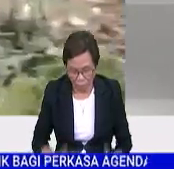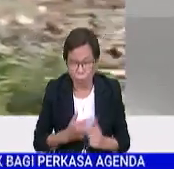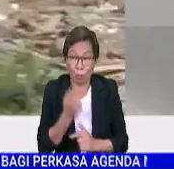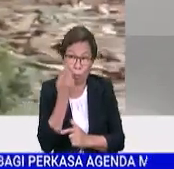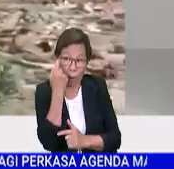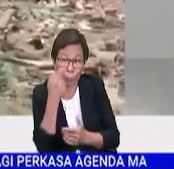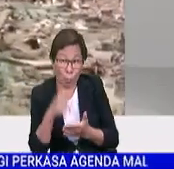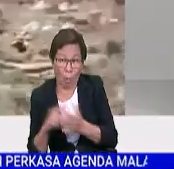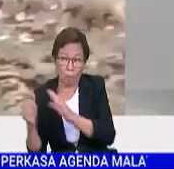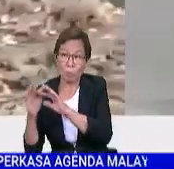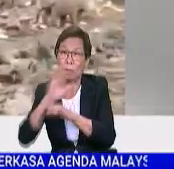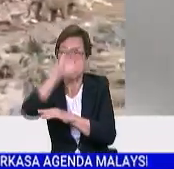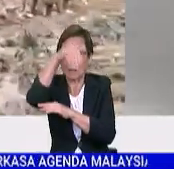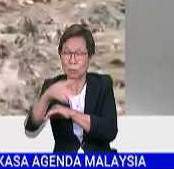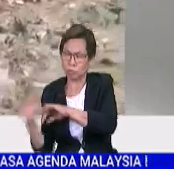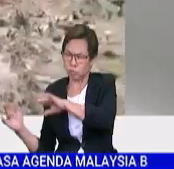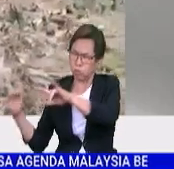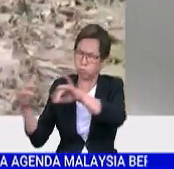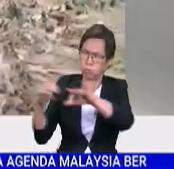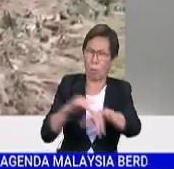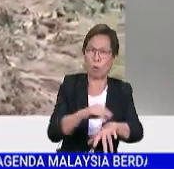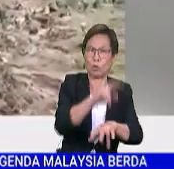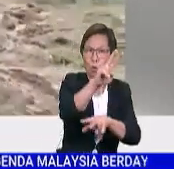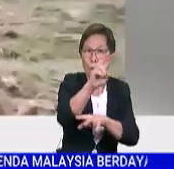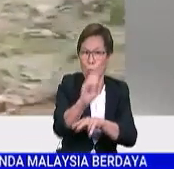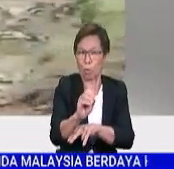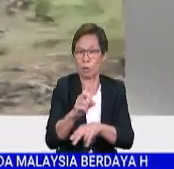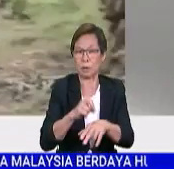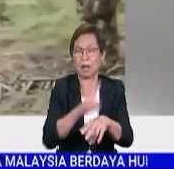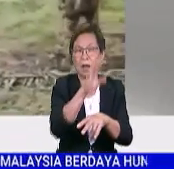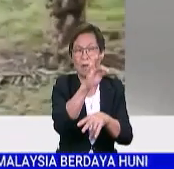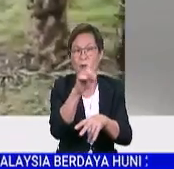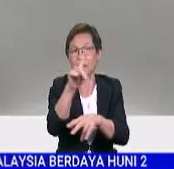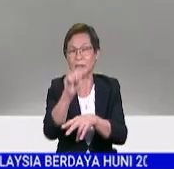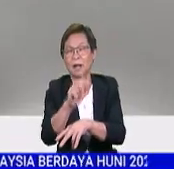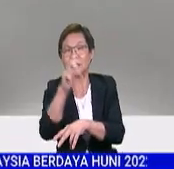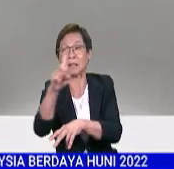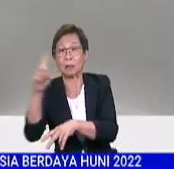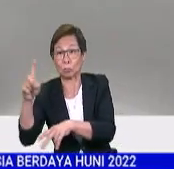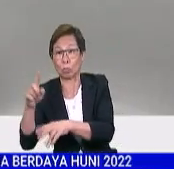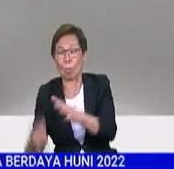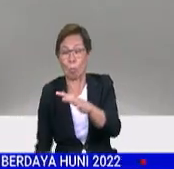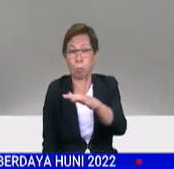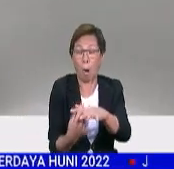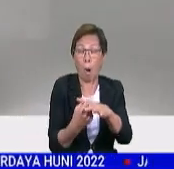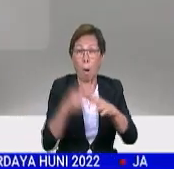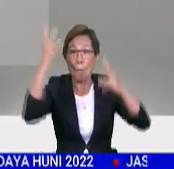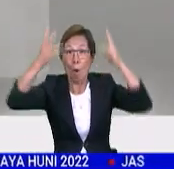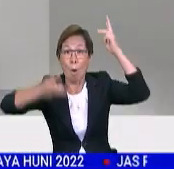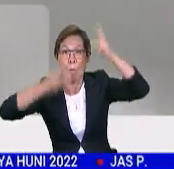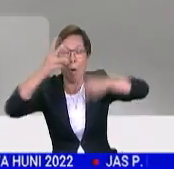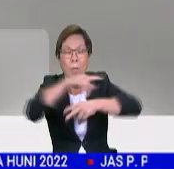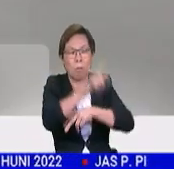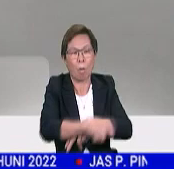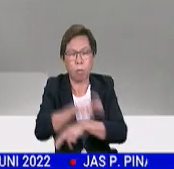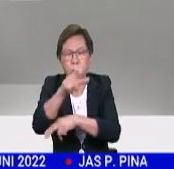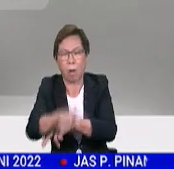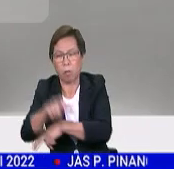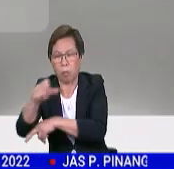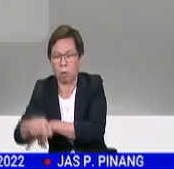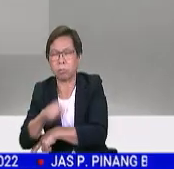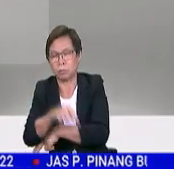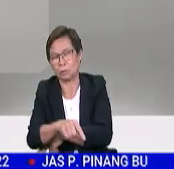baru-baru ini kehadiran kira-kira 20 ekor gajah di pelda sahabat ladatu Mencetuskan kebimbangan penduduk di